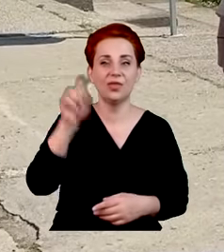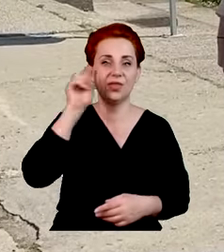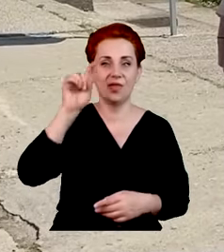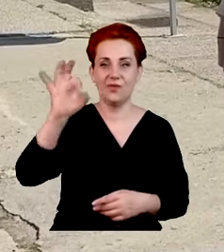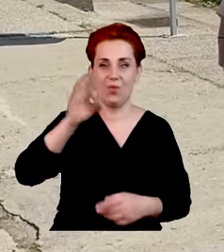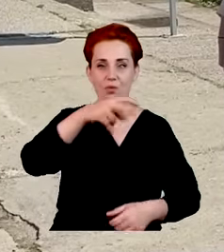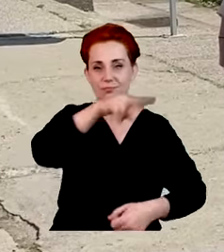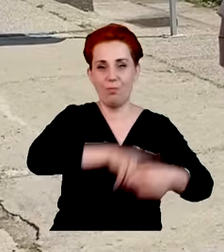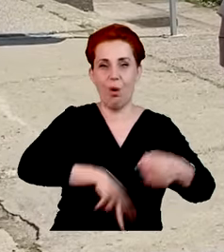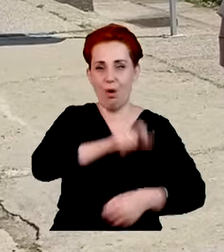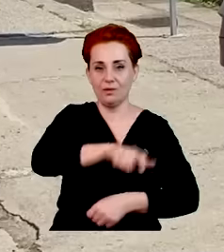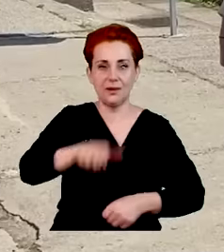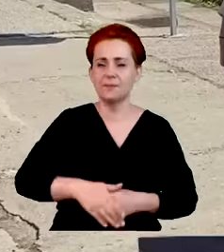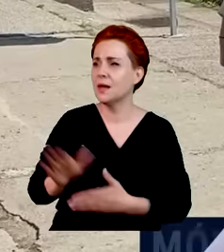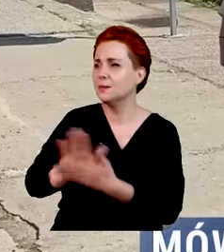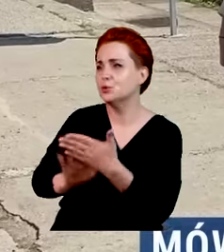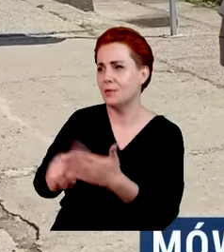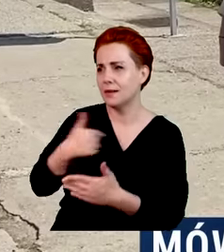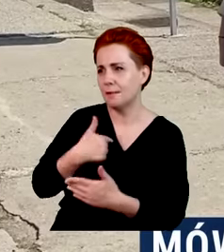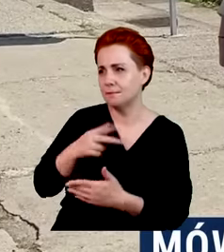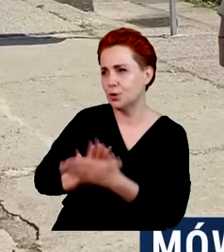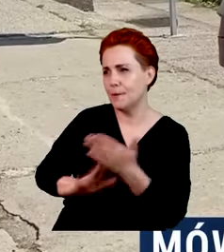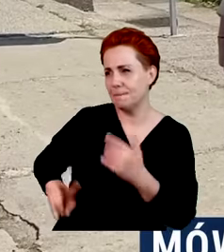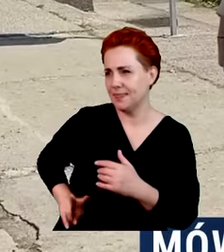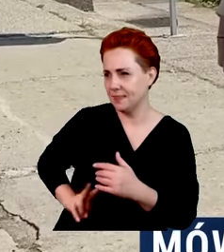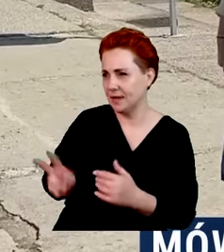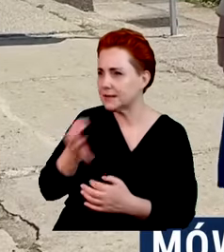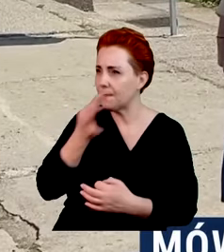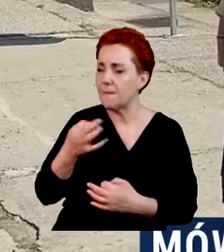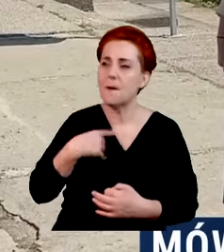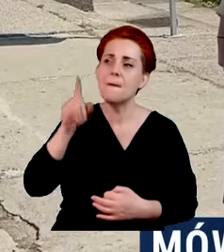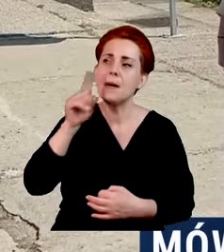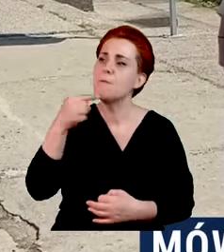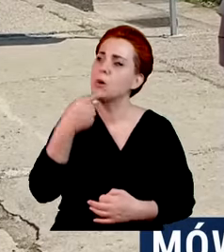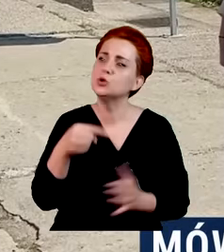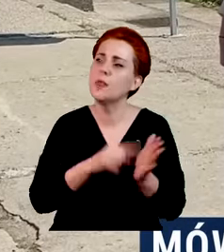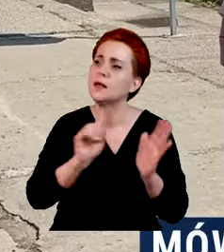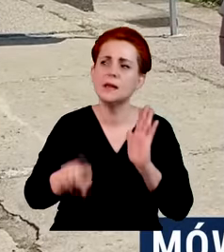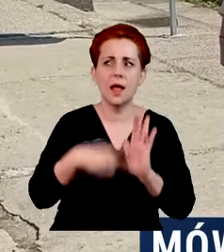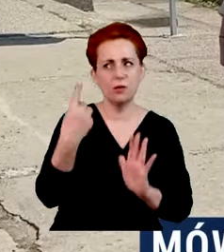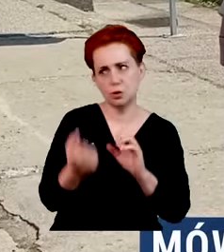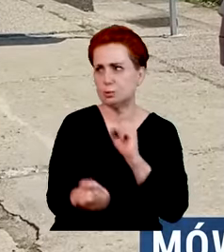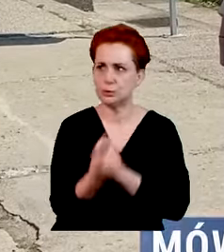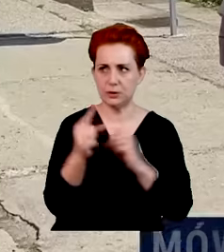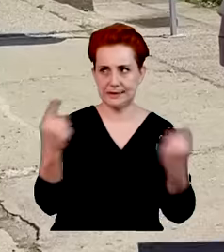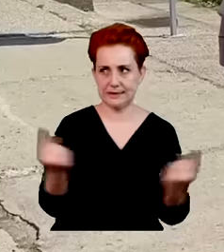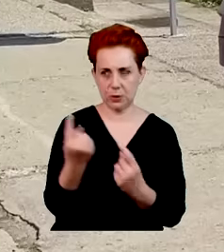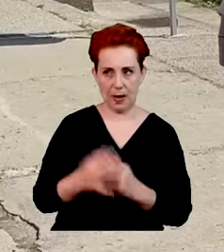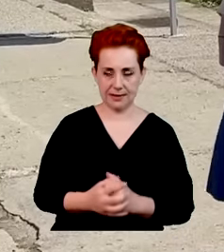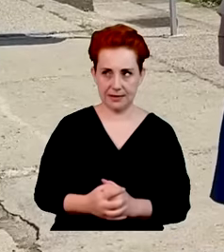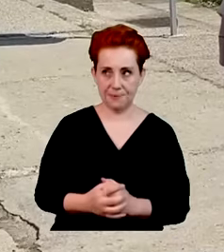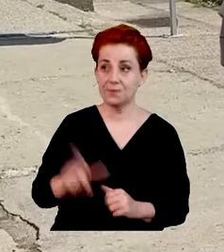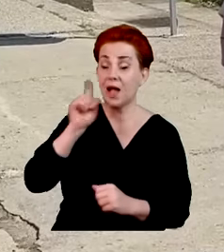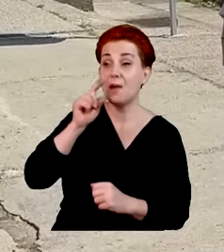policjantów Przepraszam pozwolę sobie Panie Ministrze dopytać bo pan użył takiego terminu że to by był jednorazowy incydent natomiast pan poseł